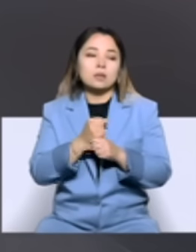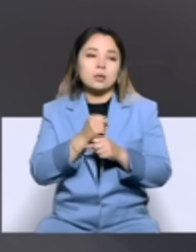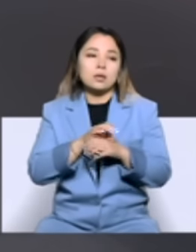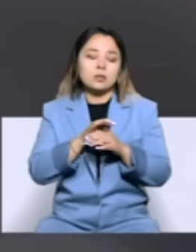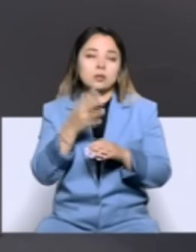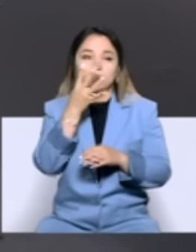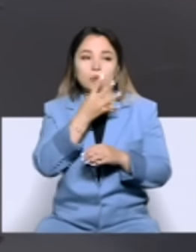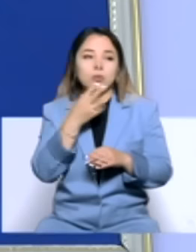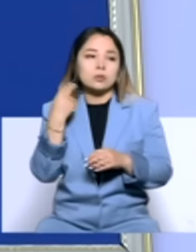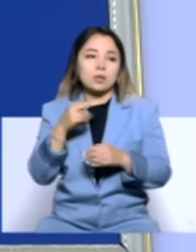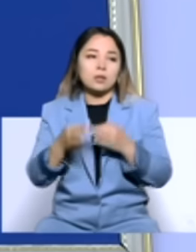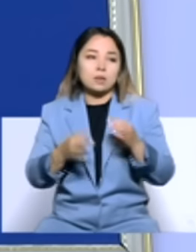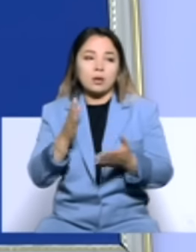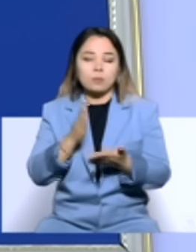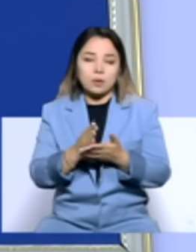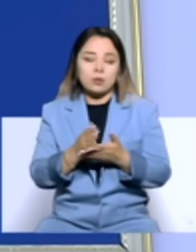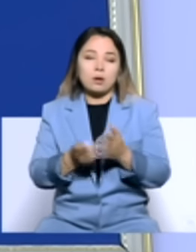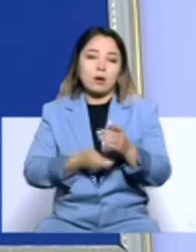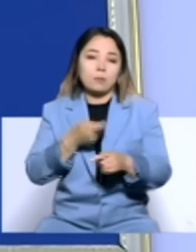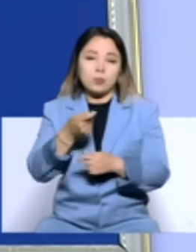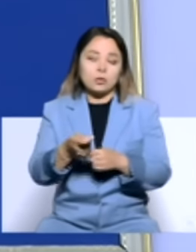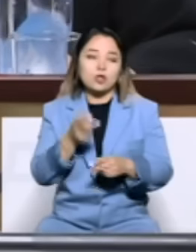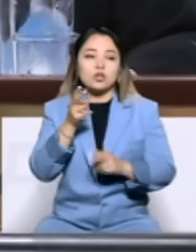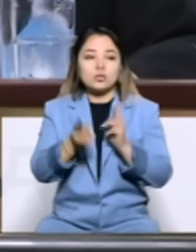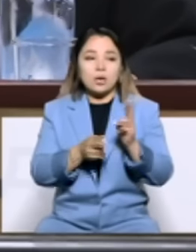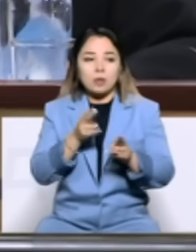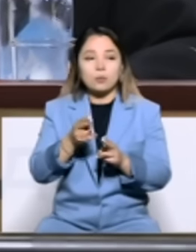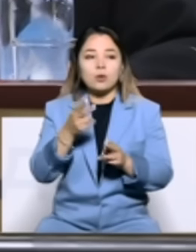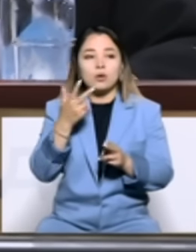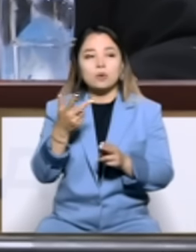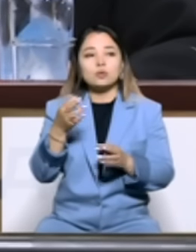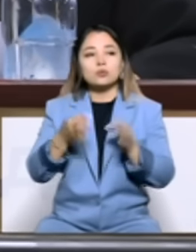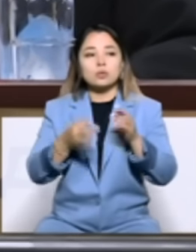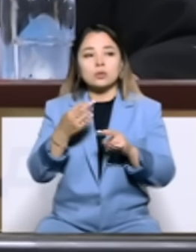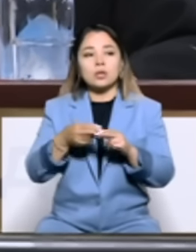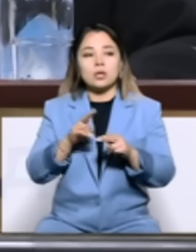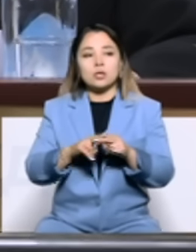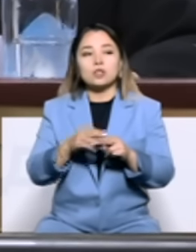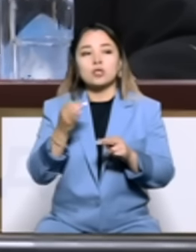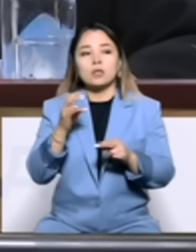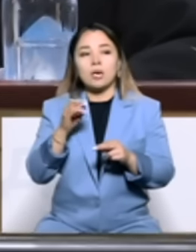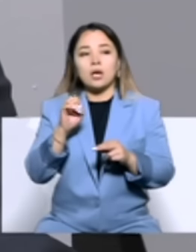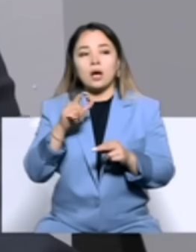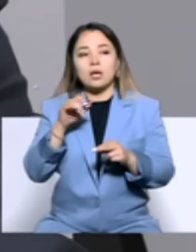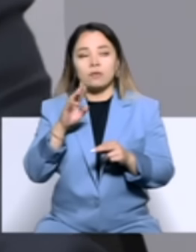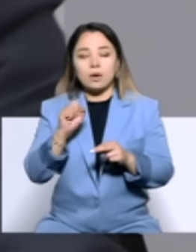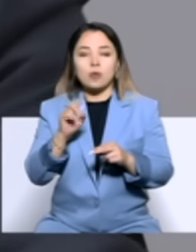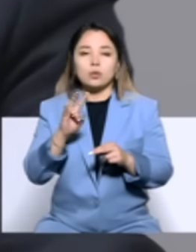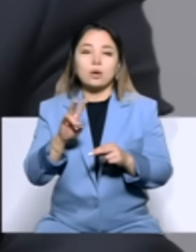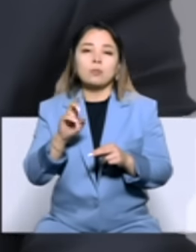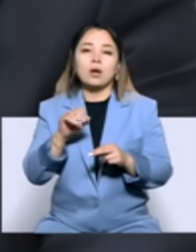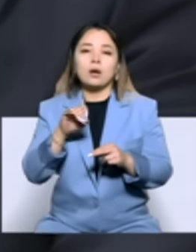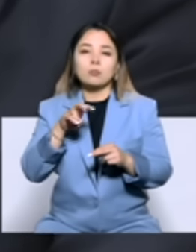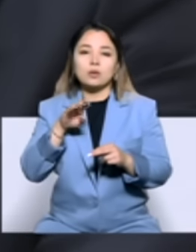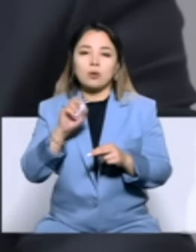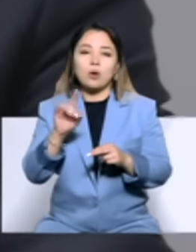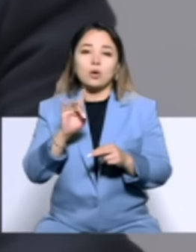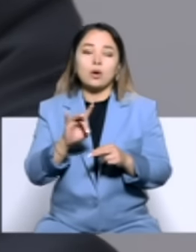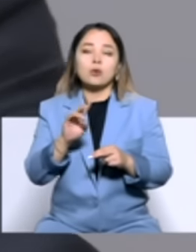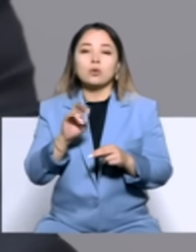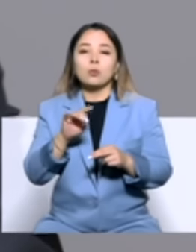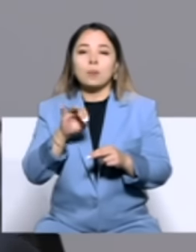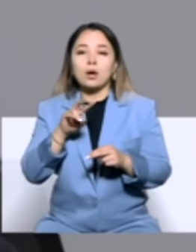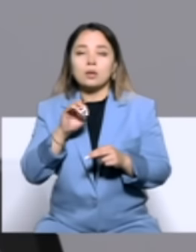жылға сотталған. Апелляциялық шағымды үш судья Шынар Ерғалиева, Нұрлан Баяхметов және